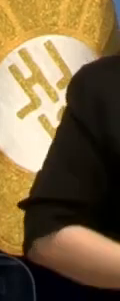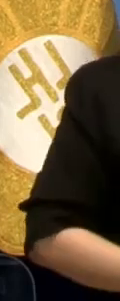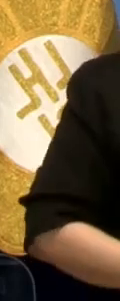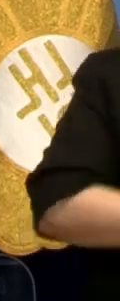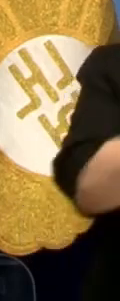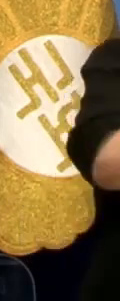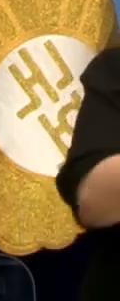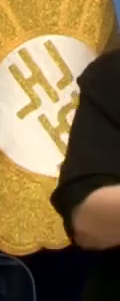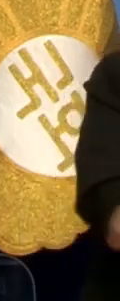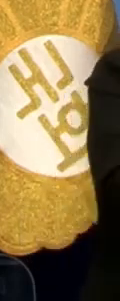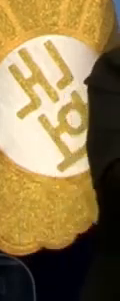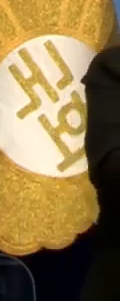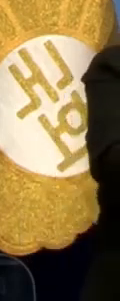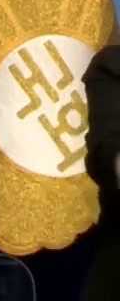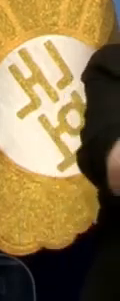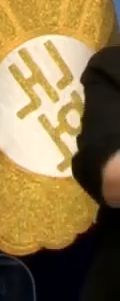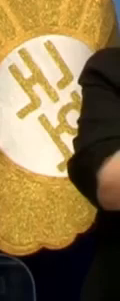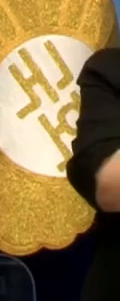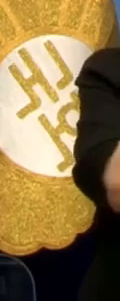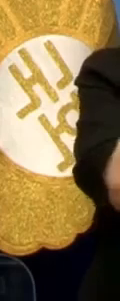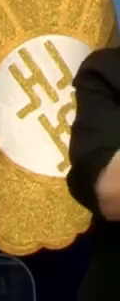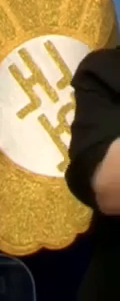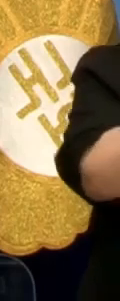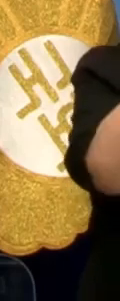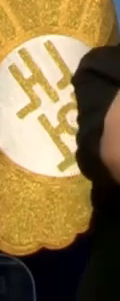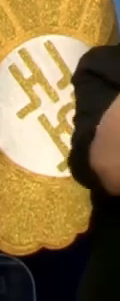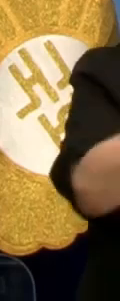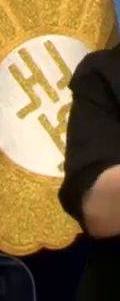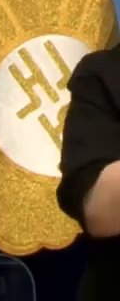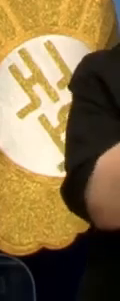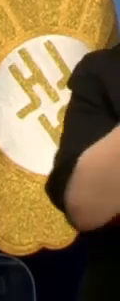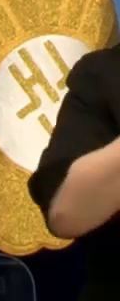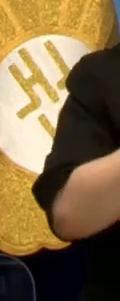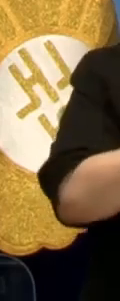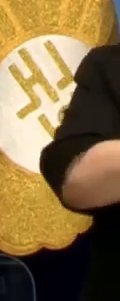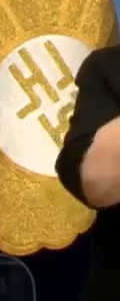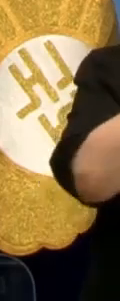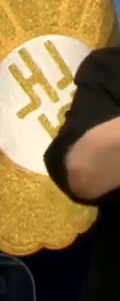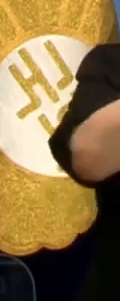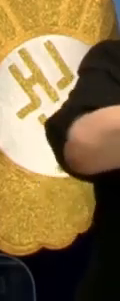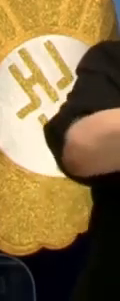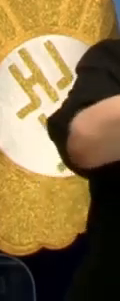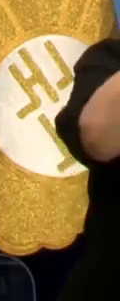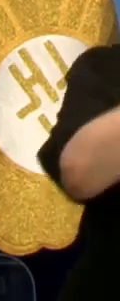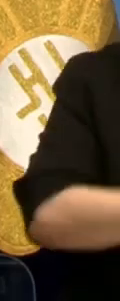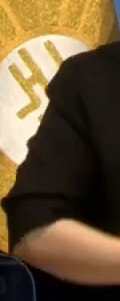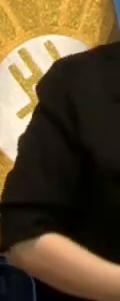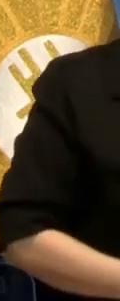공정성장의 핵심 기본소득 이재명은 합니다. 감사합니다.